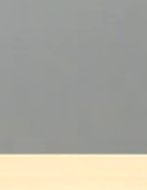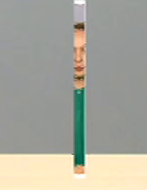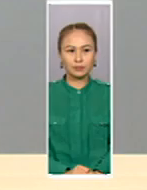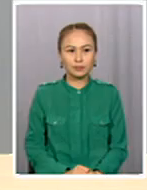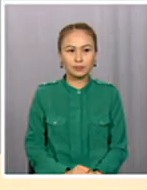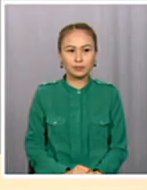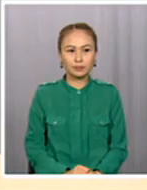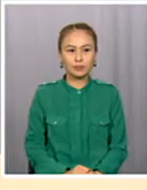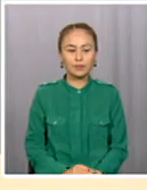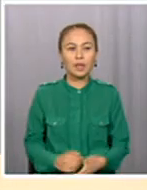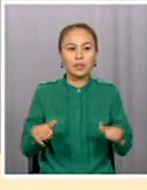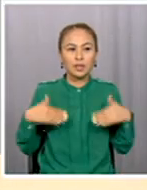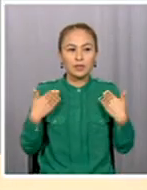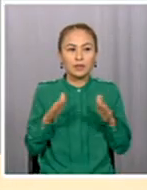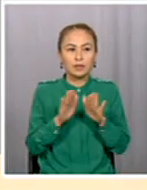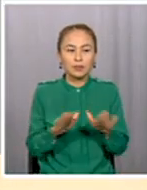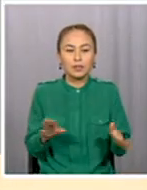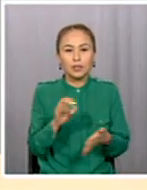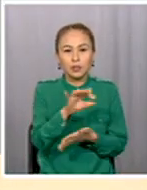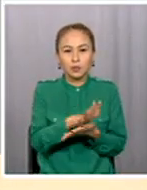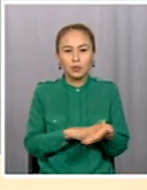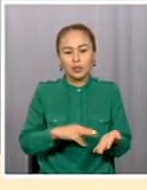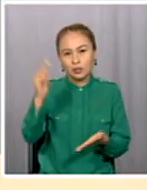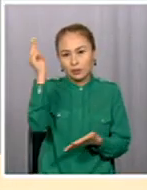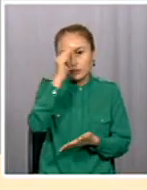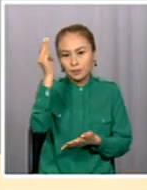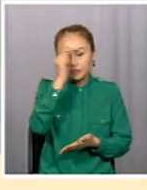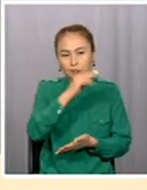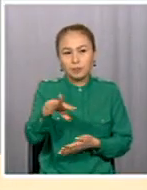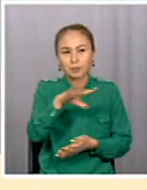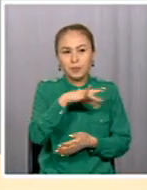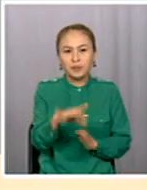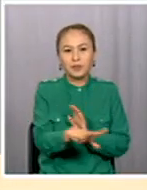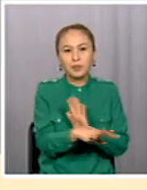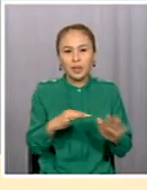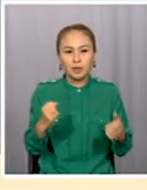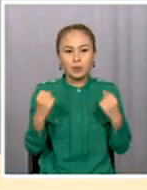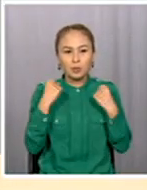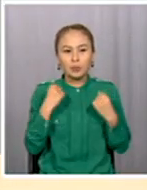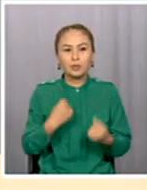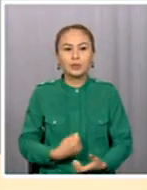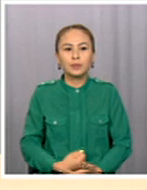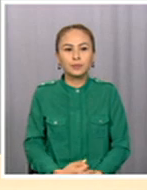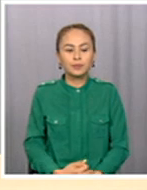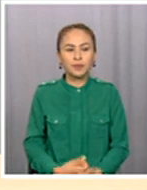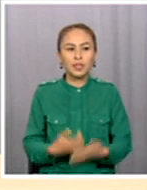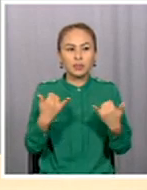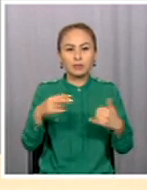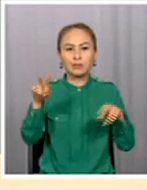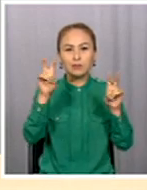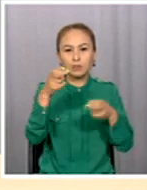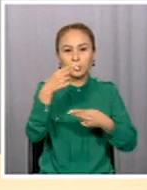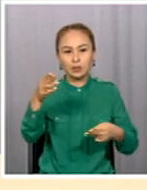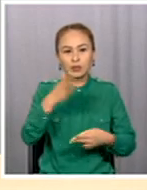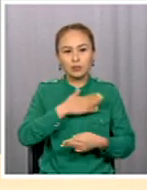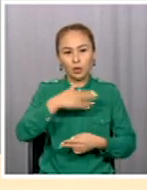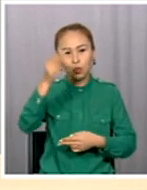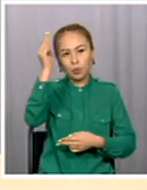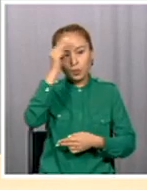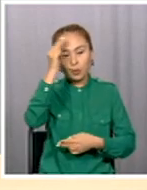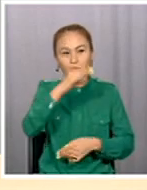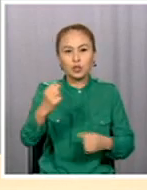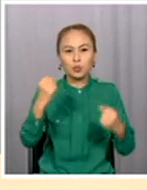Здравствуйте, ребята! Продолжаем изучение раздела «Мы выбираем спорт». Тема сегодняшнего урока – спорт